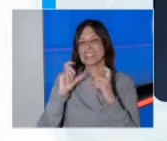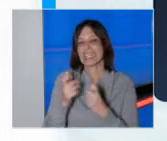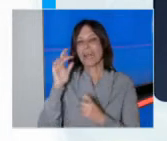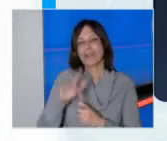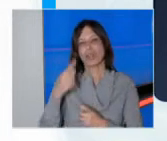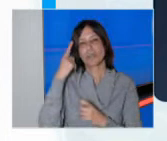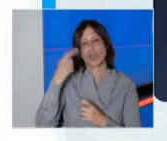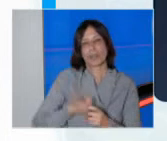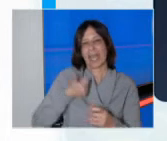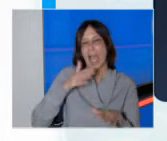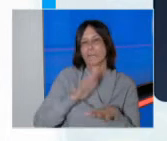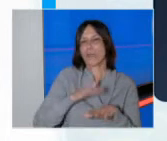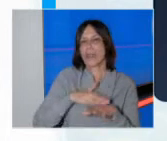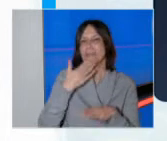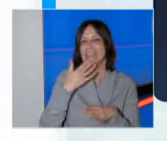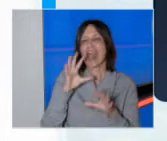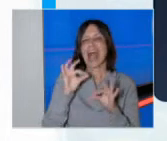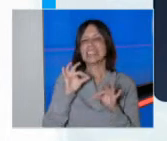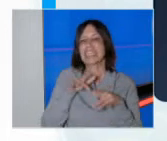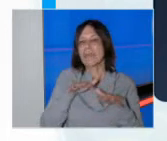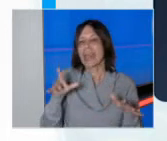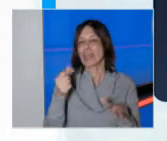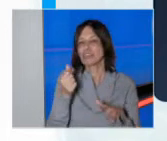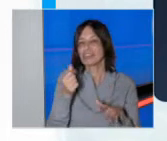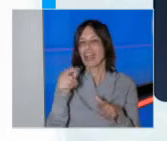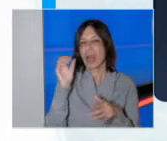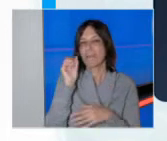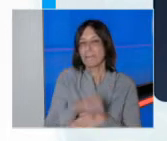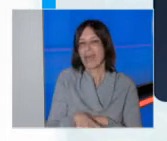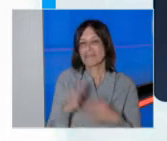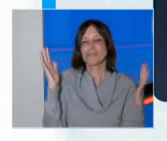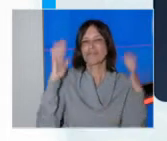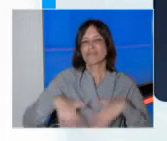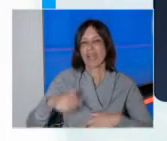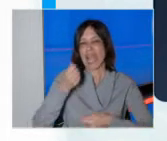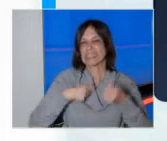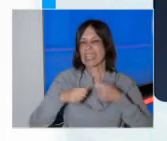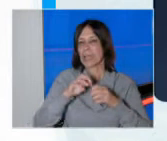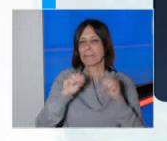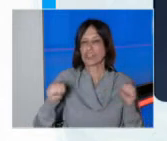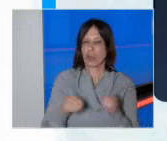המומחים בישראל, 10 מיליארד ש"ח לפח וחורבן של עסקים ומשפחות.